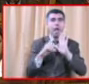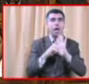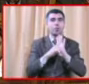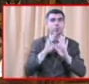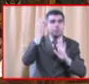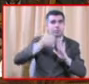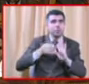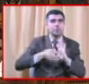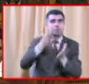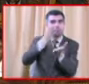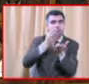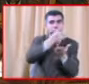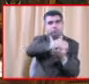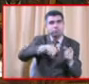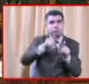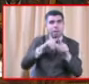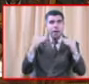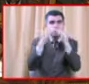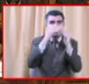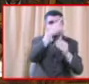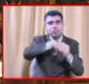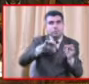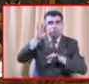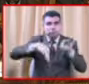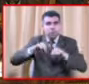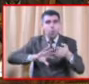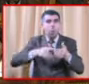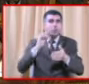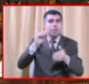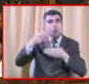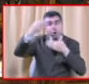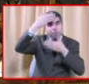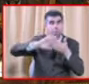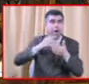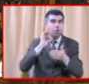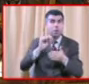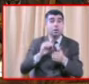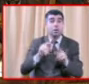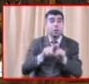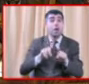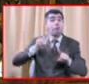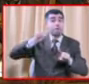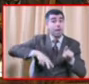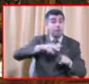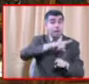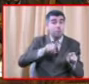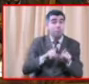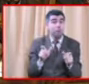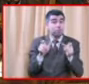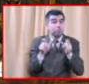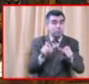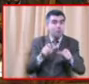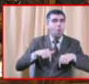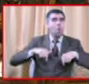الدستور الجديد والبعد الدستوري للخريطة الصحية، وأن تحرصوا يعني بصفتكم شخصيا